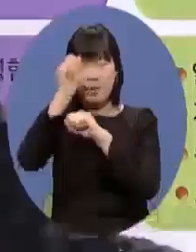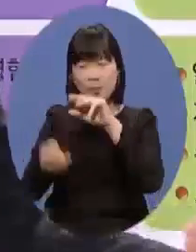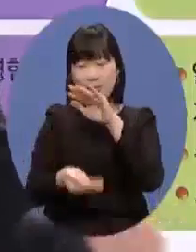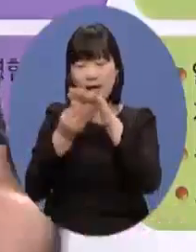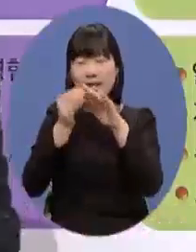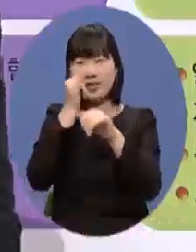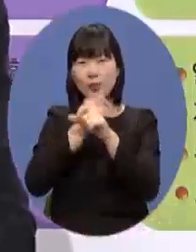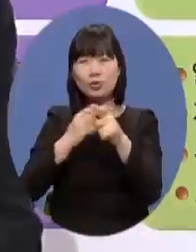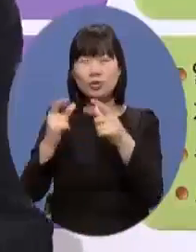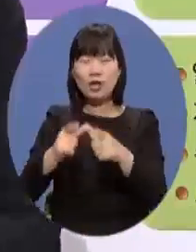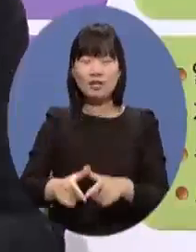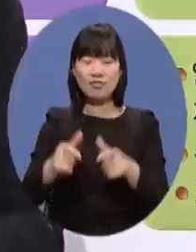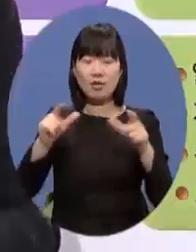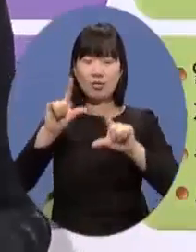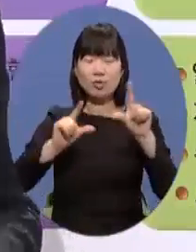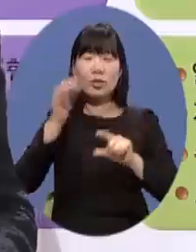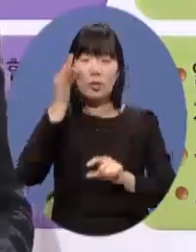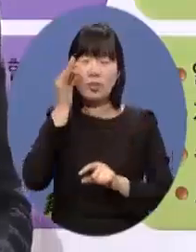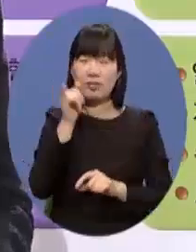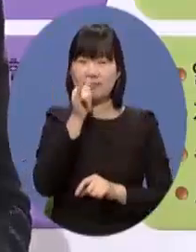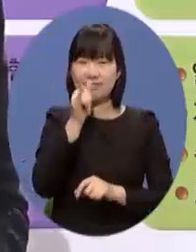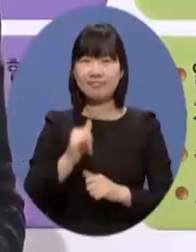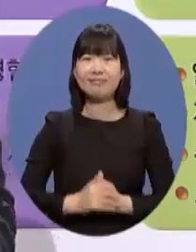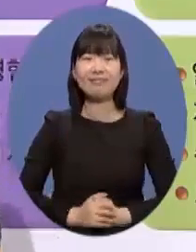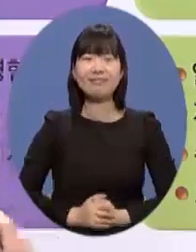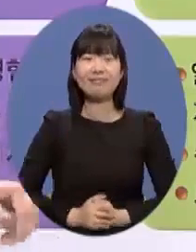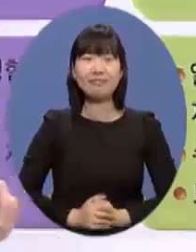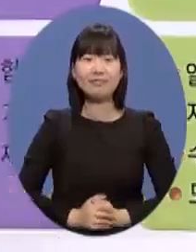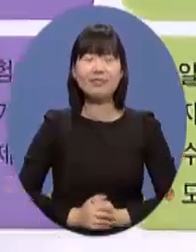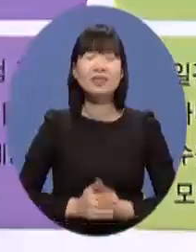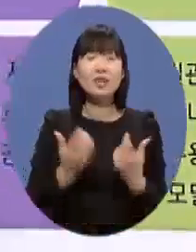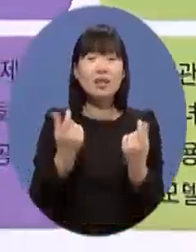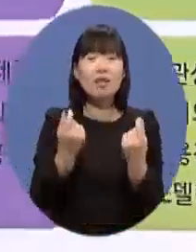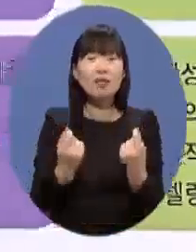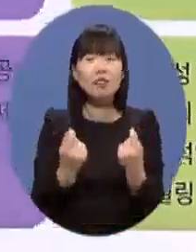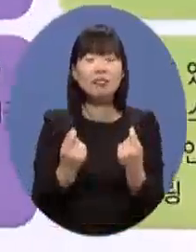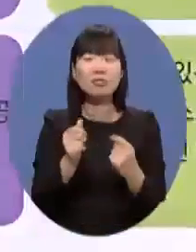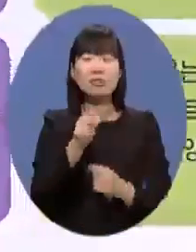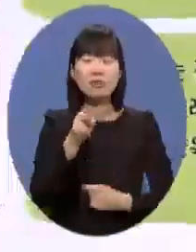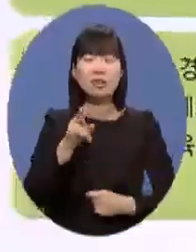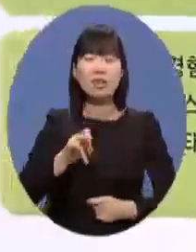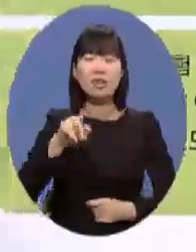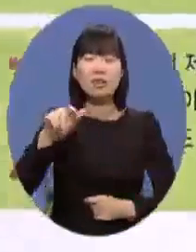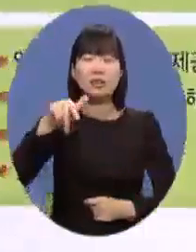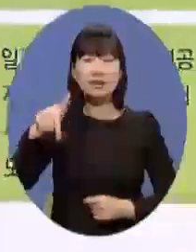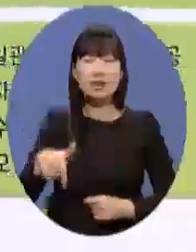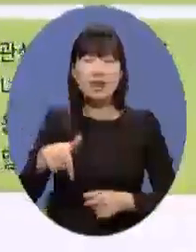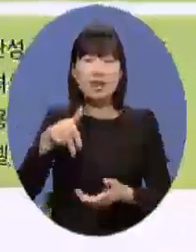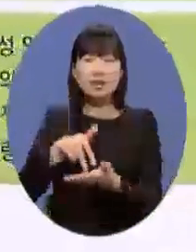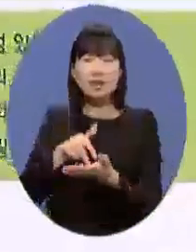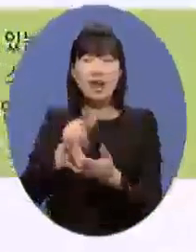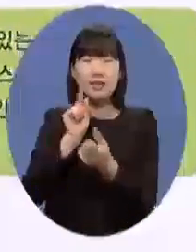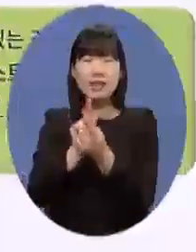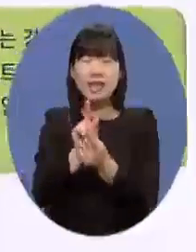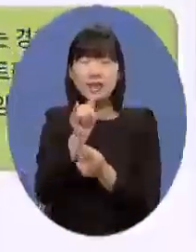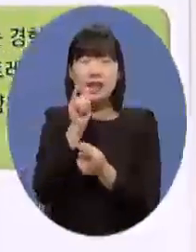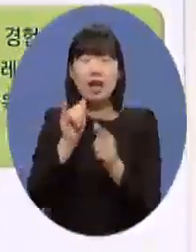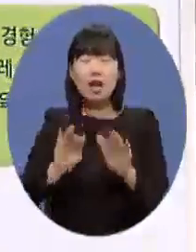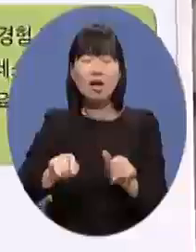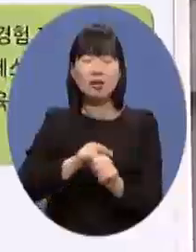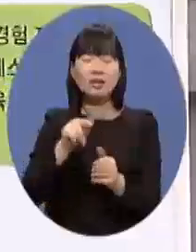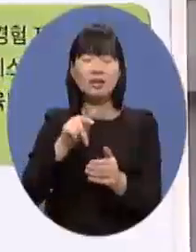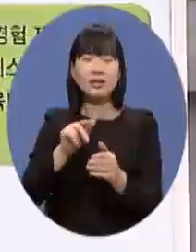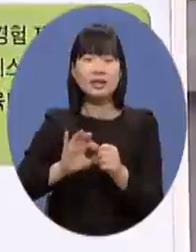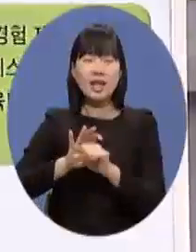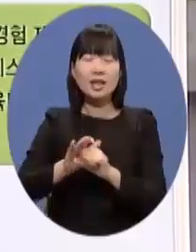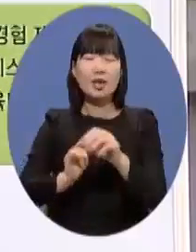확실히 확대되는 모습을 이제 보이게 되는 거죠. 네. 그래서 이제 이것처럼 요 형식적 조작기에 이르게 되면 아이는 네. 현실의 세계를